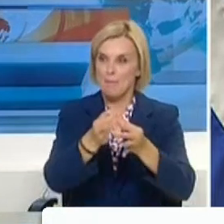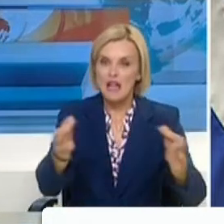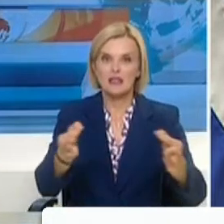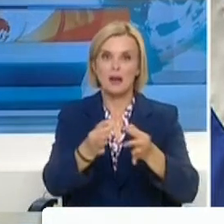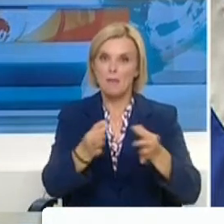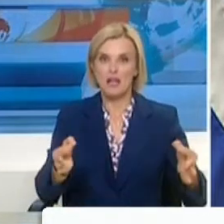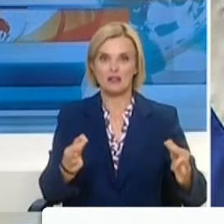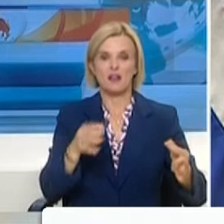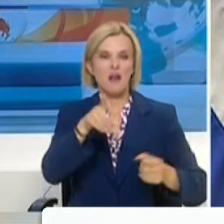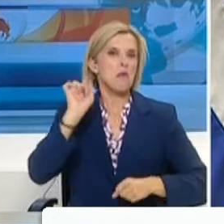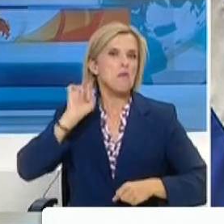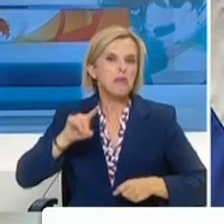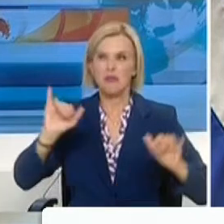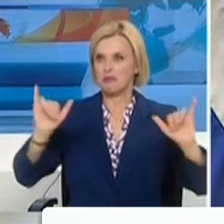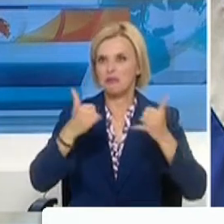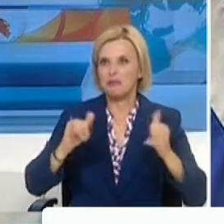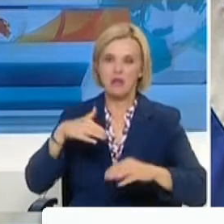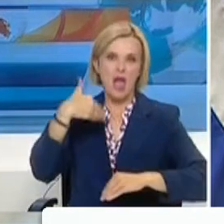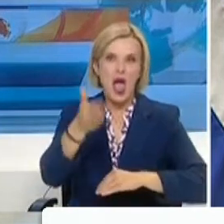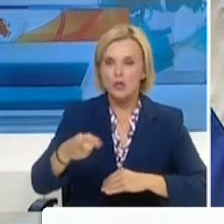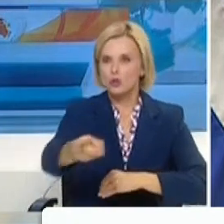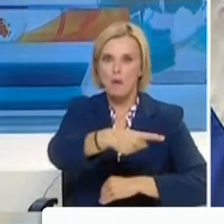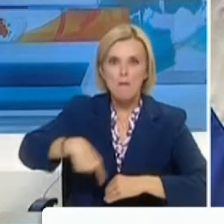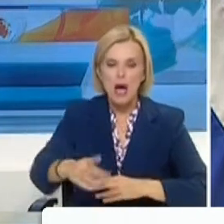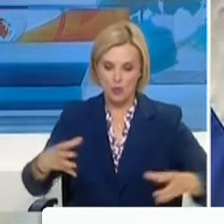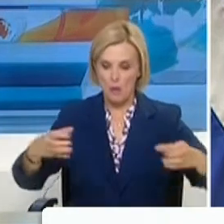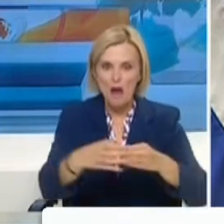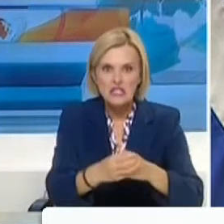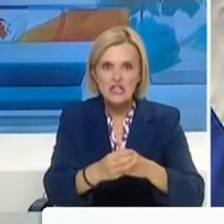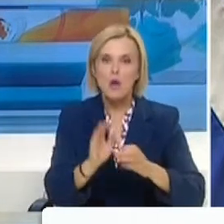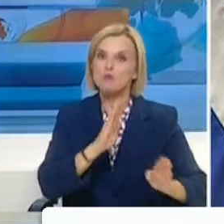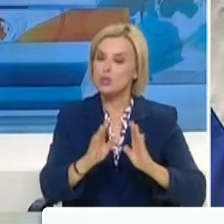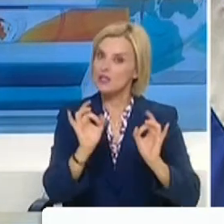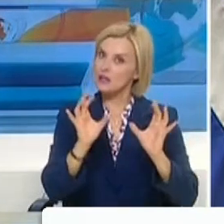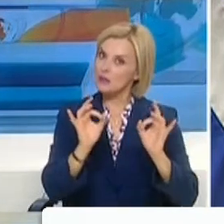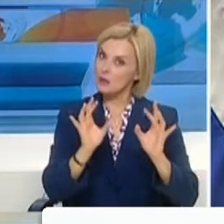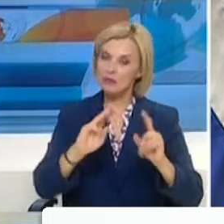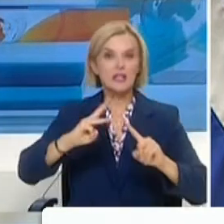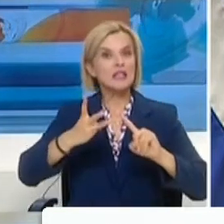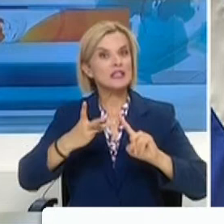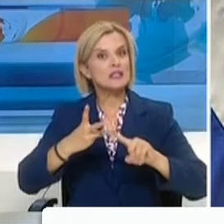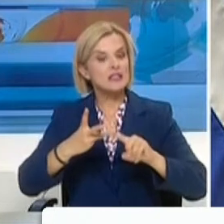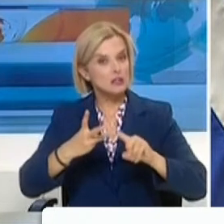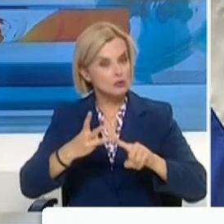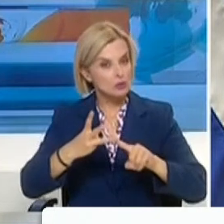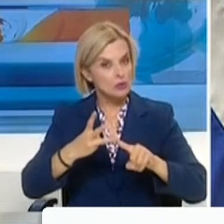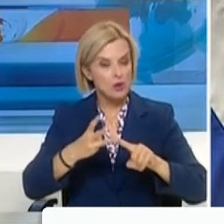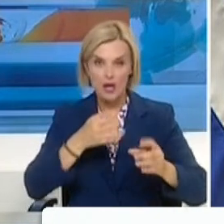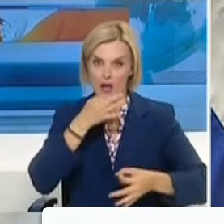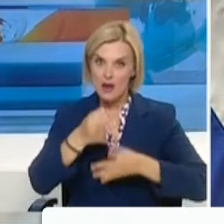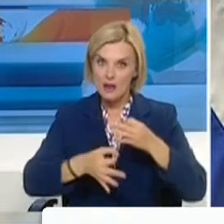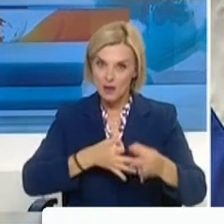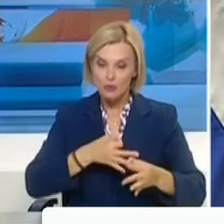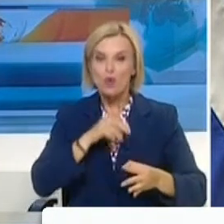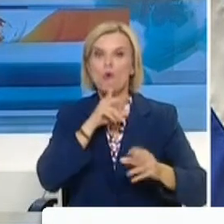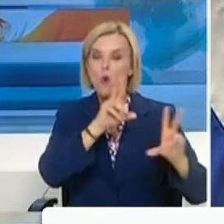Συμπεριφορές μαζικών συναθρήσεων και πλήρους αγνόησης των μέτρων υγιεινής. Το τρίτο, που πηγάζει από τα δύο πρώτα και νομίζω οδήγησε